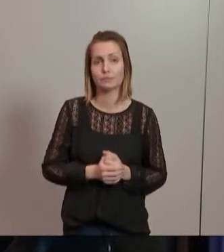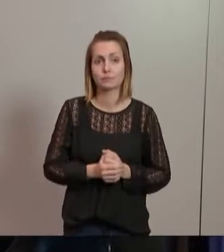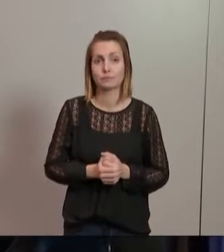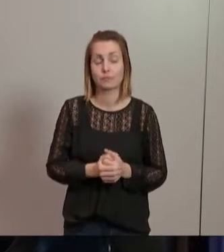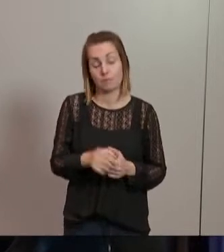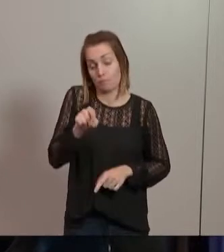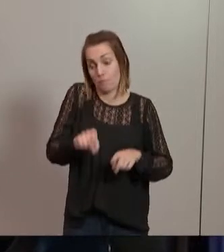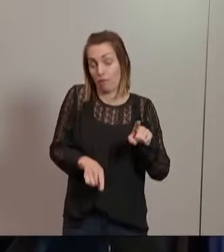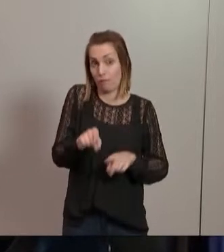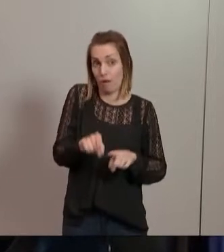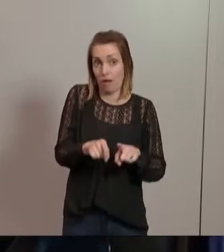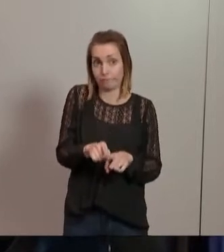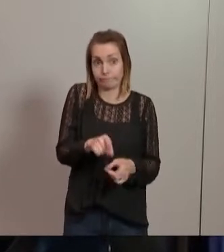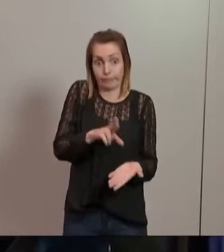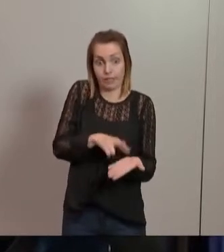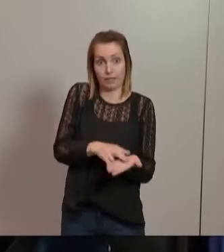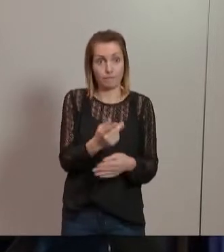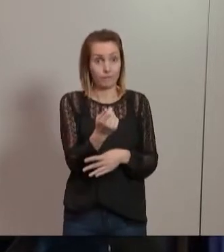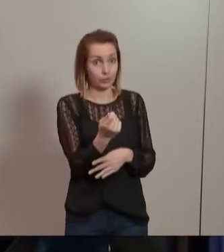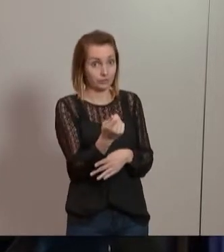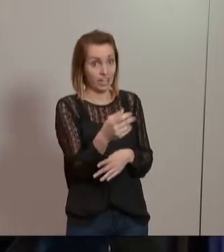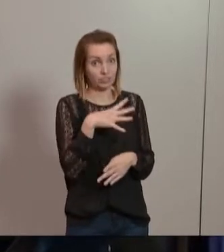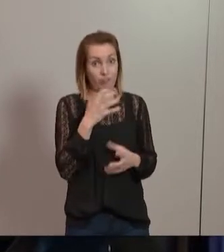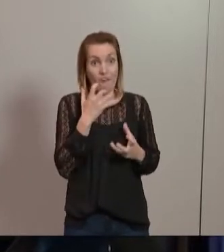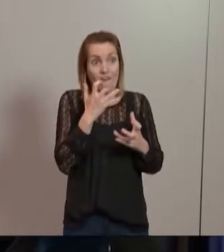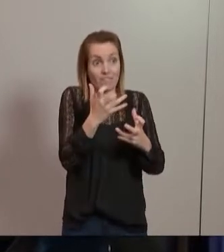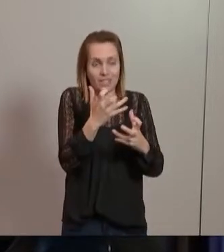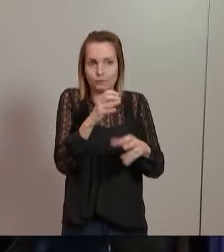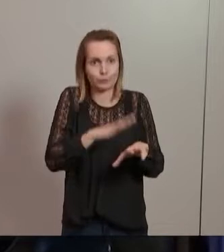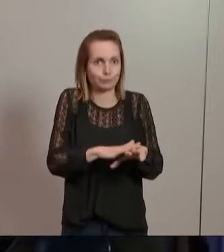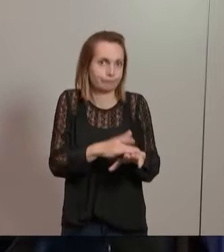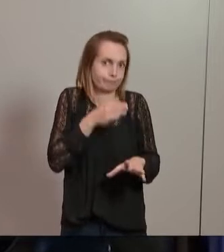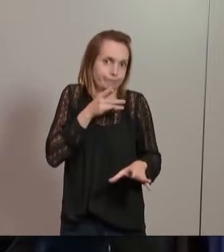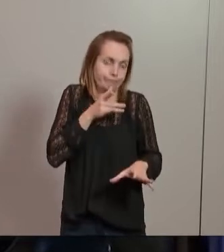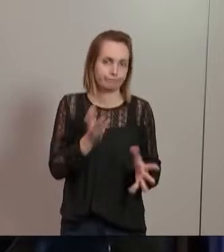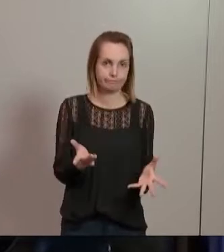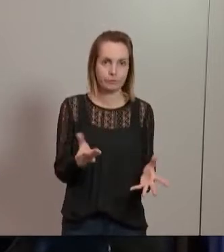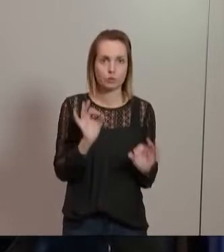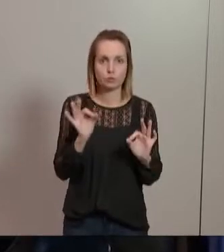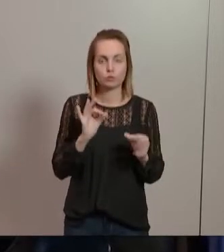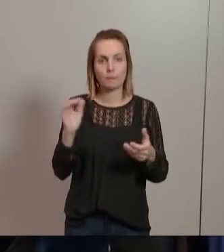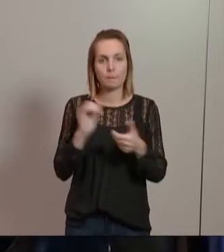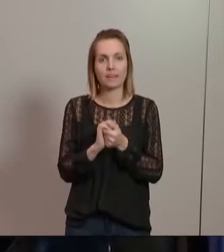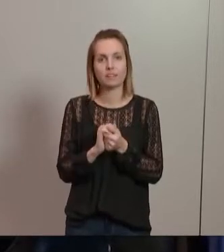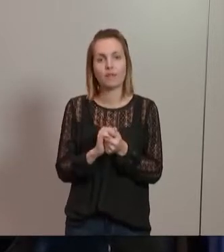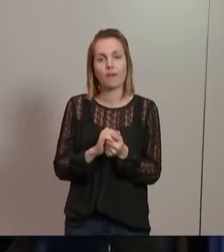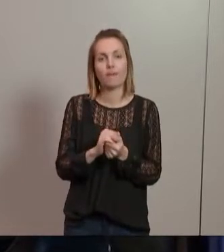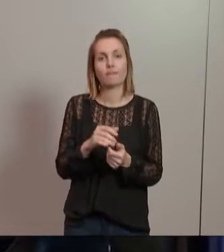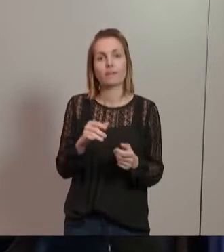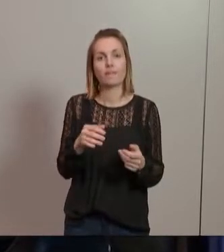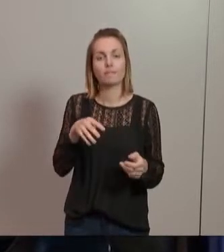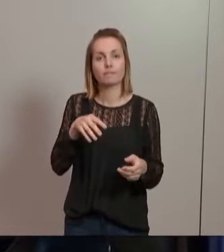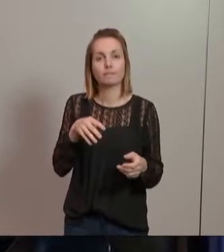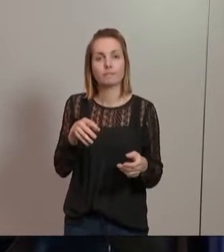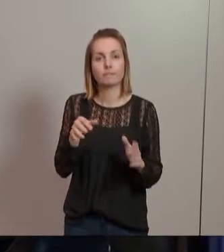qui peut parfois nous contraindre à revoir certaines ambitions. Le pacte fiscal et financier voté par Nantes